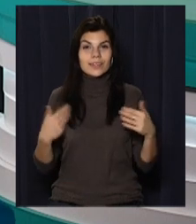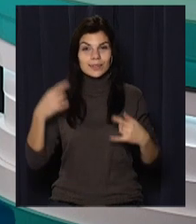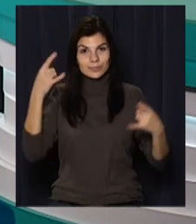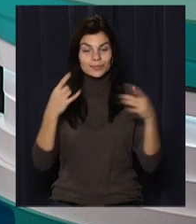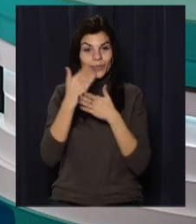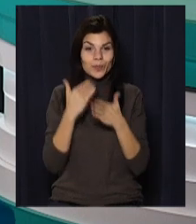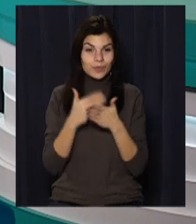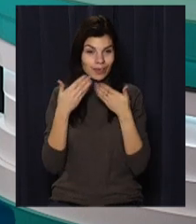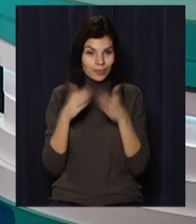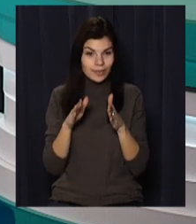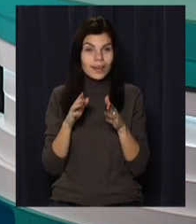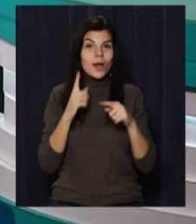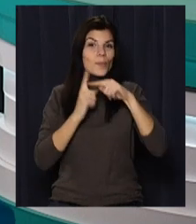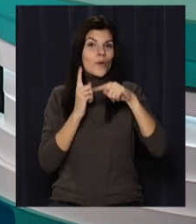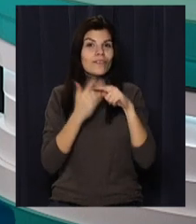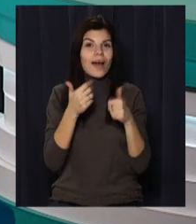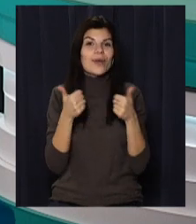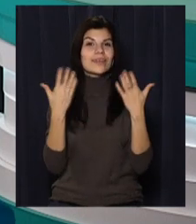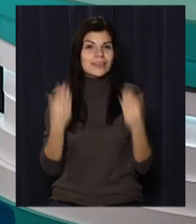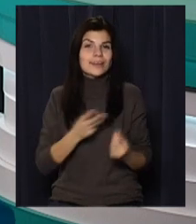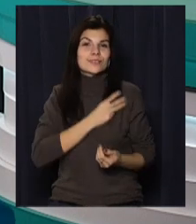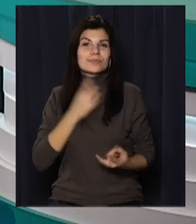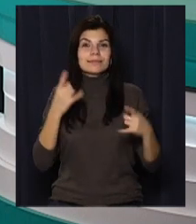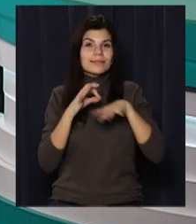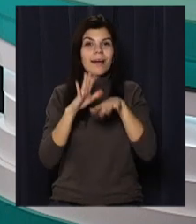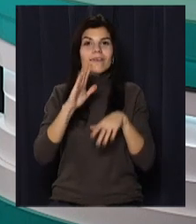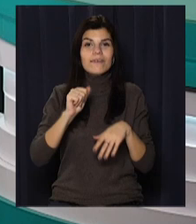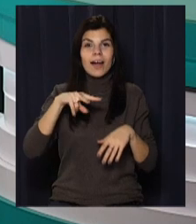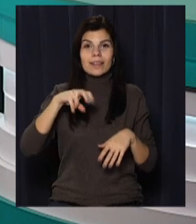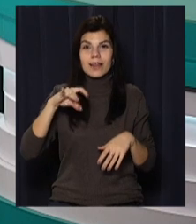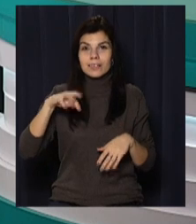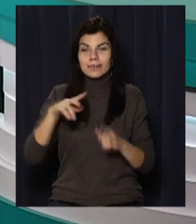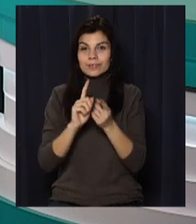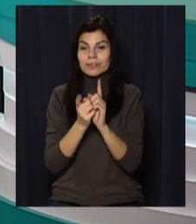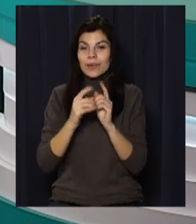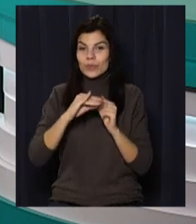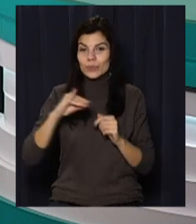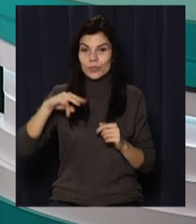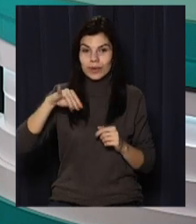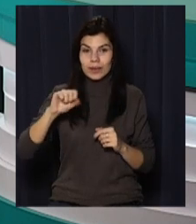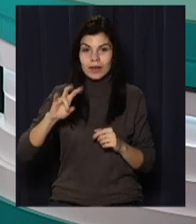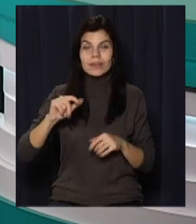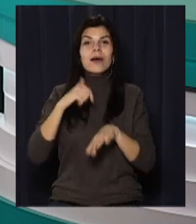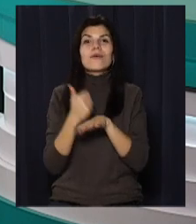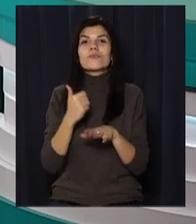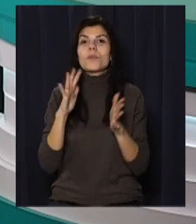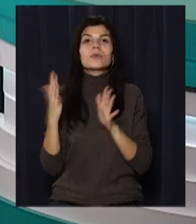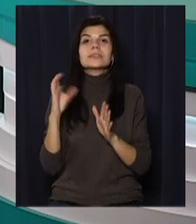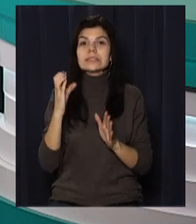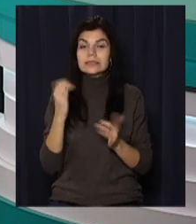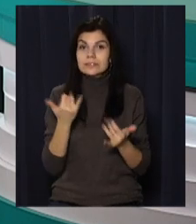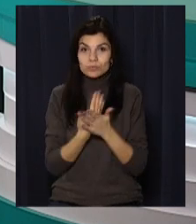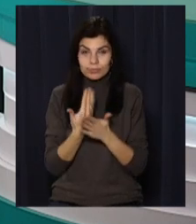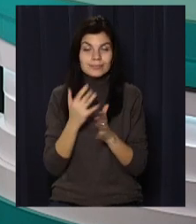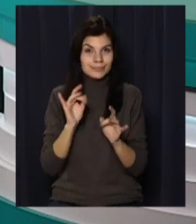Вітаю, з вами телеканал «Відкритий». Позитивного дня вам бажають Валерія Майна і сурдоперекладачка Юліана Пуговкіна. І про головні події середи на цю годину